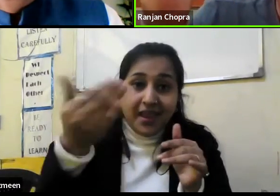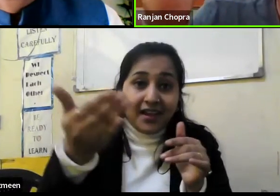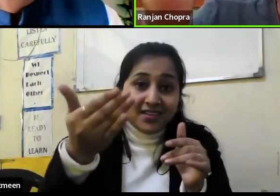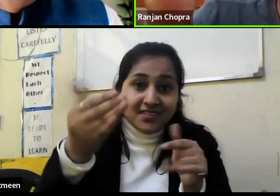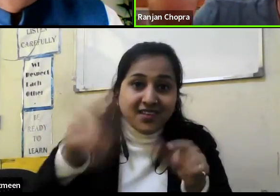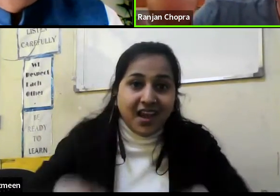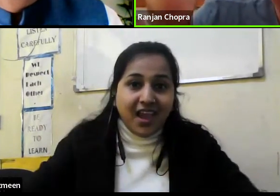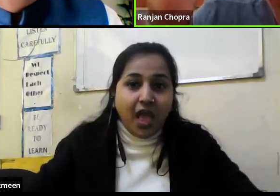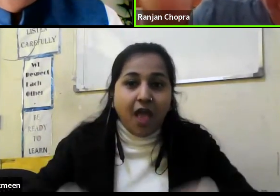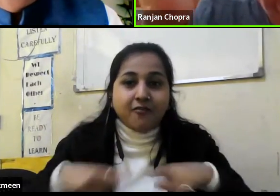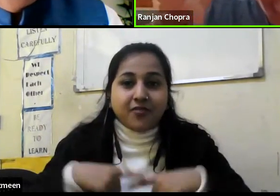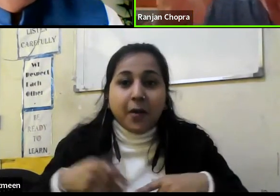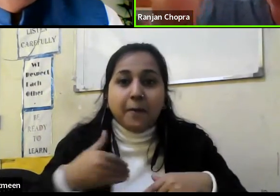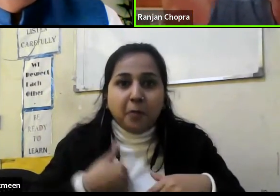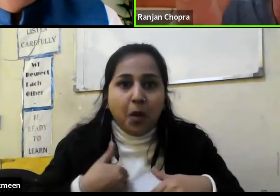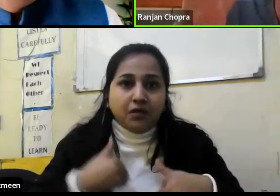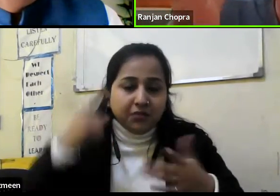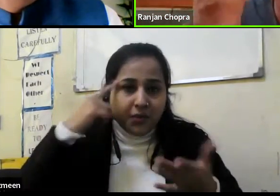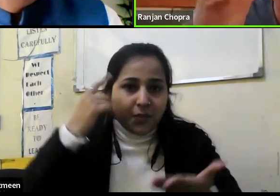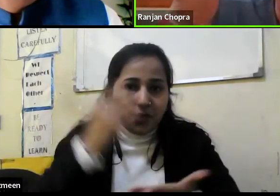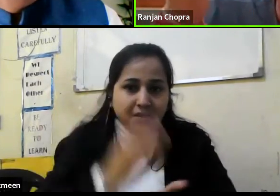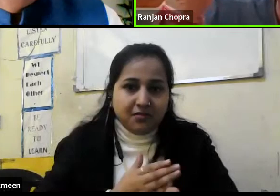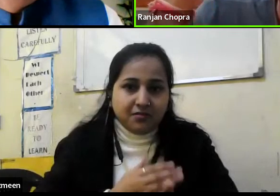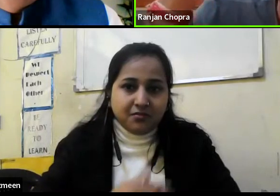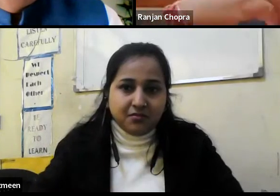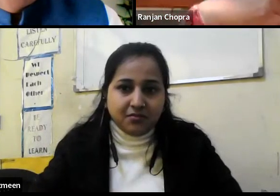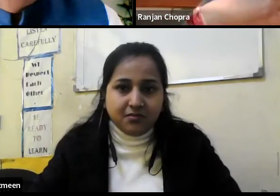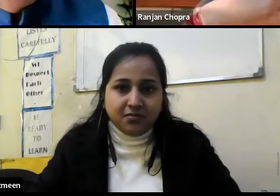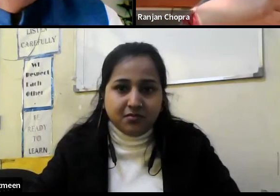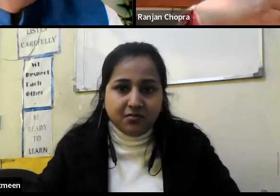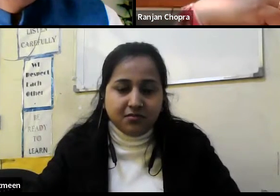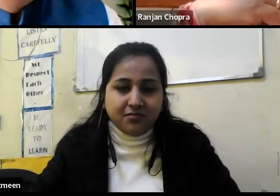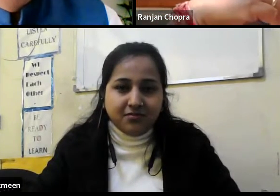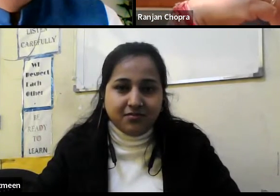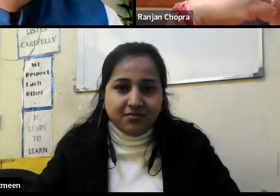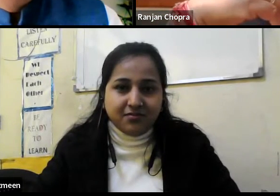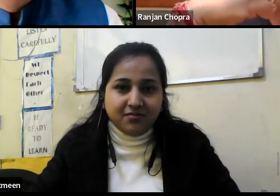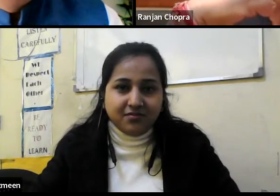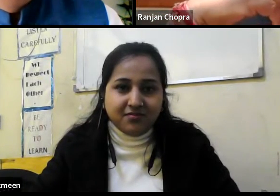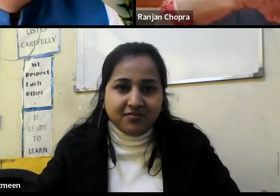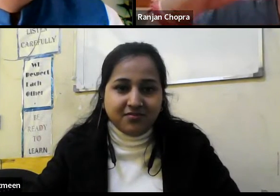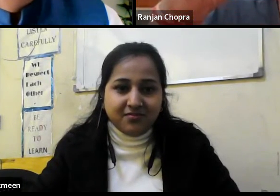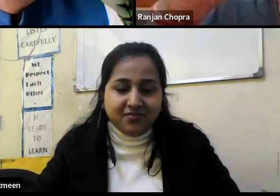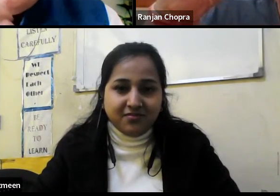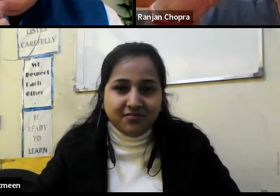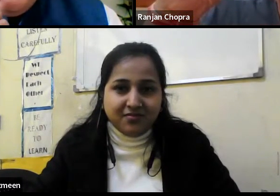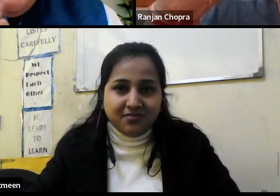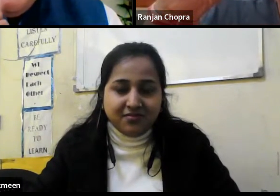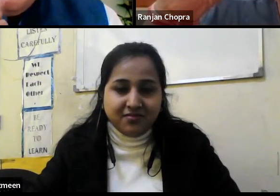नहीं मानते होंगे, मैं तो मानता हूँ नेक्स्ट लाइफ, कई लोग बोलेंगे अरे ये तो थ्योरेटिकल चीज है,